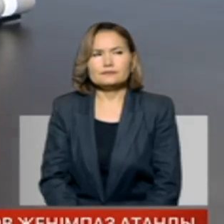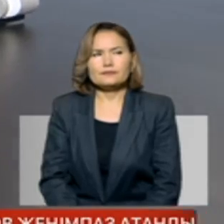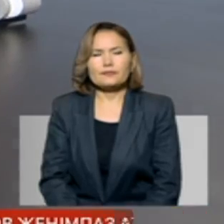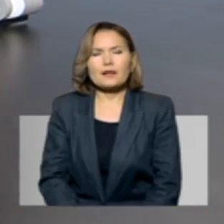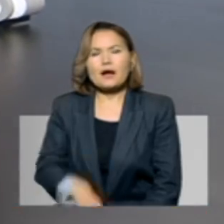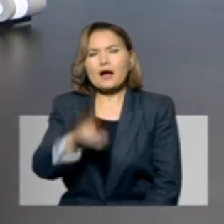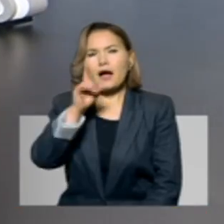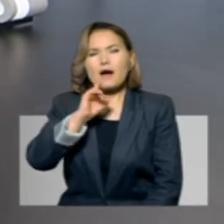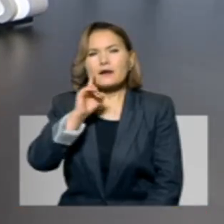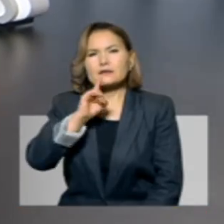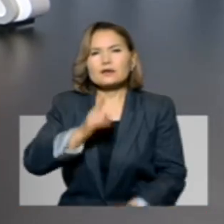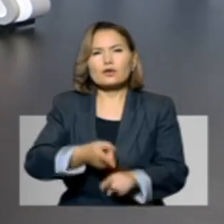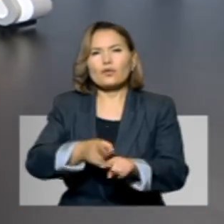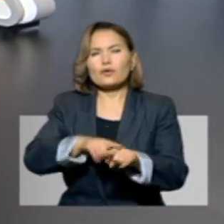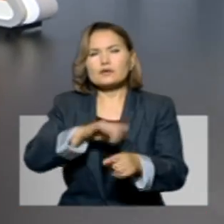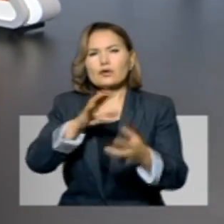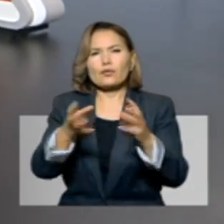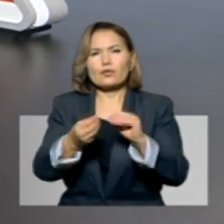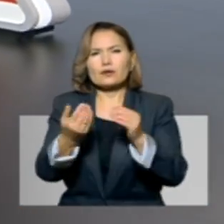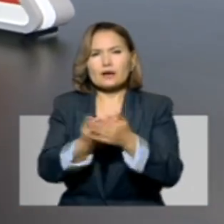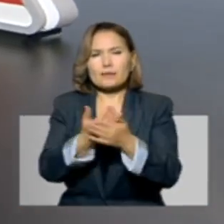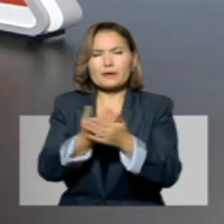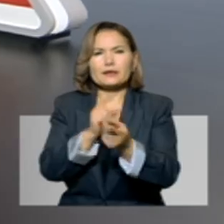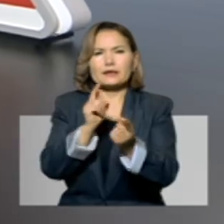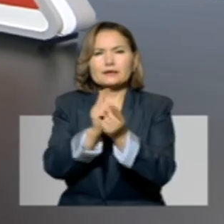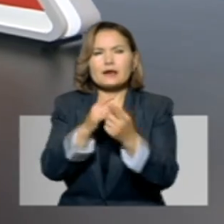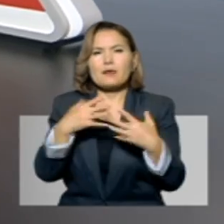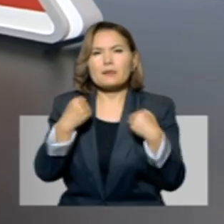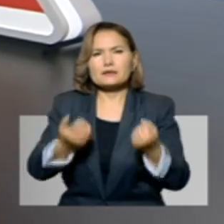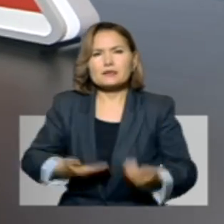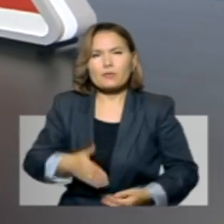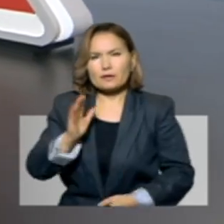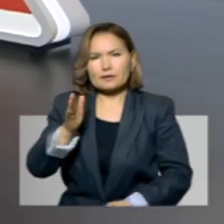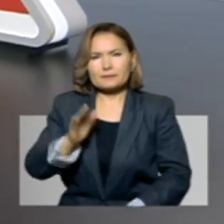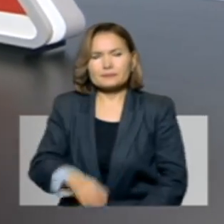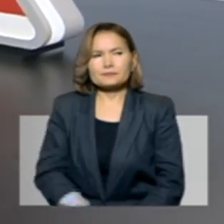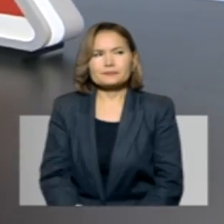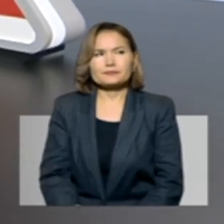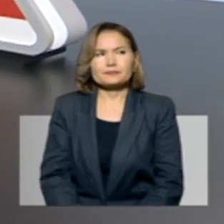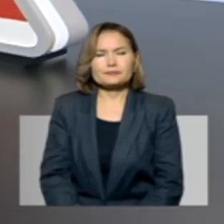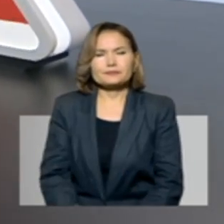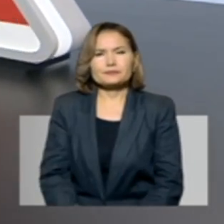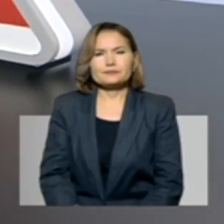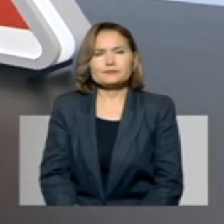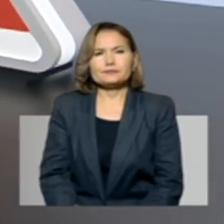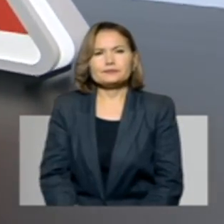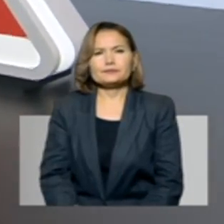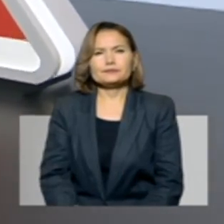Құрметті көрермен, әзірге айтарымыз осы. Ақпараттың келесі шығарылымы 14:00-де ұлттық арна қосулы болсын.